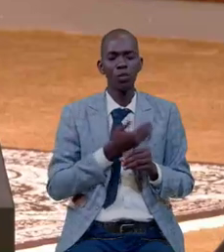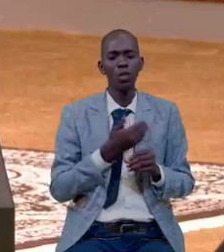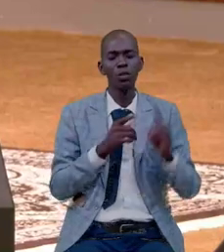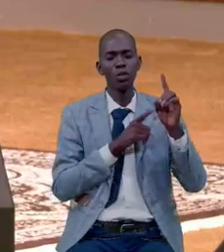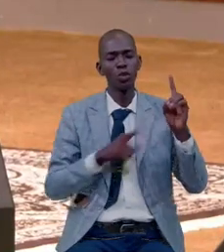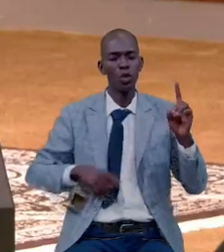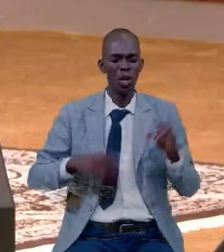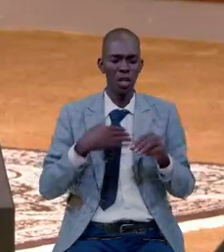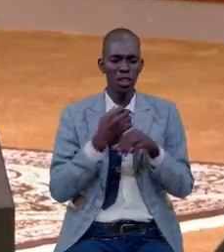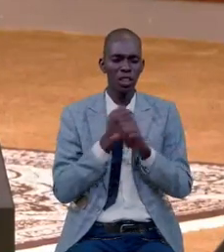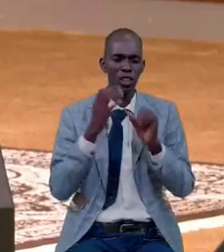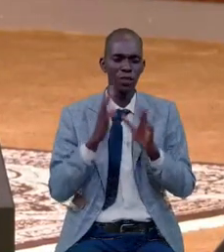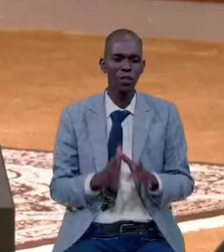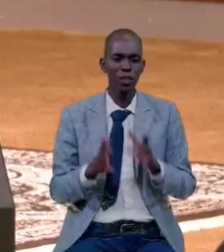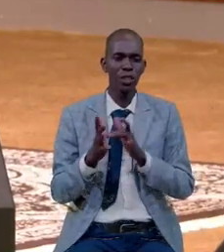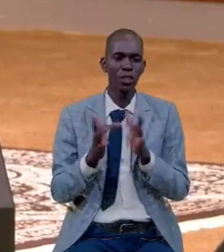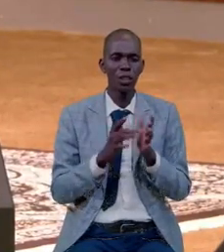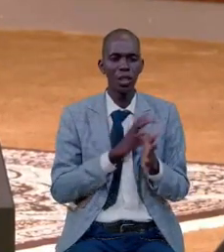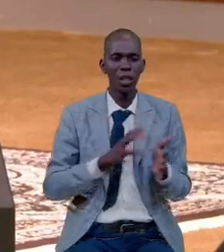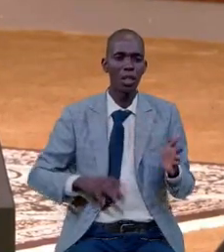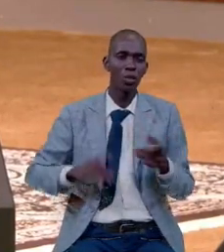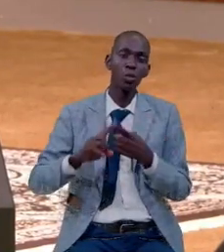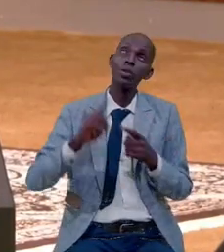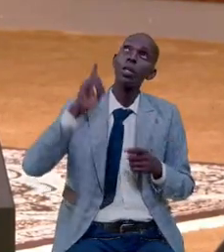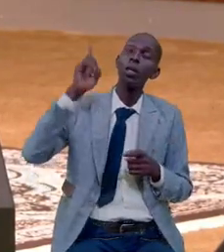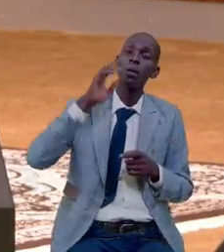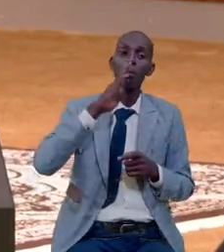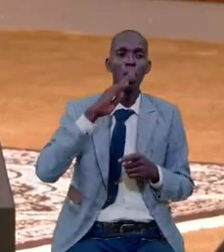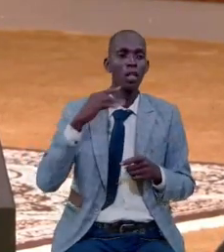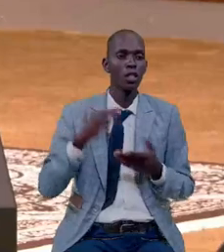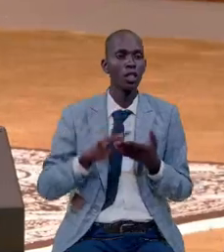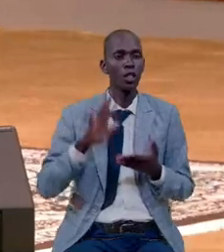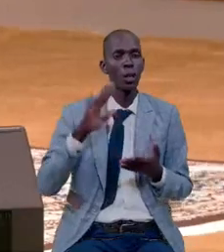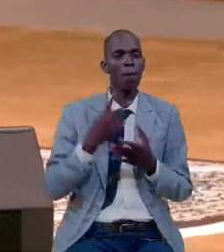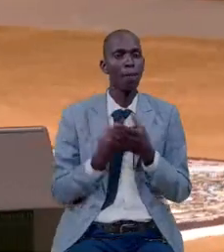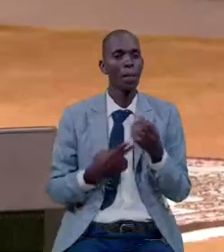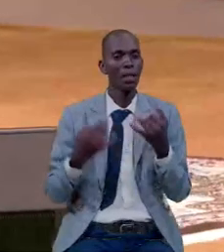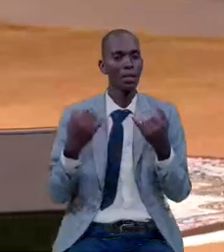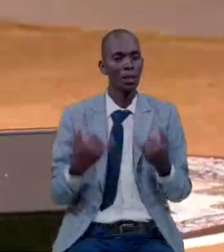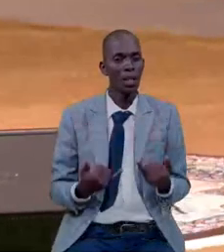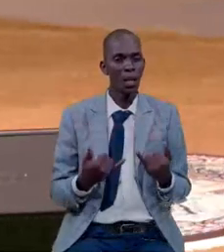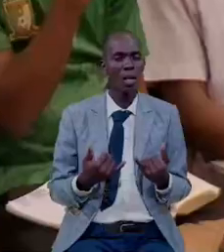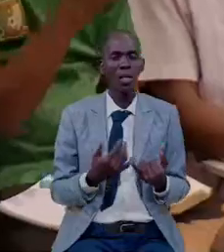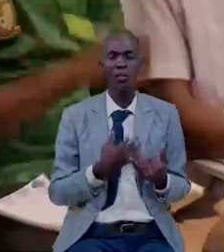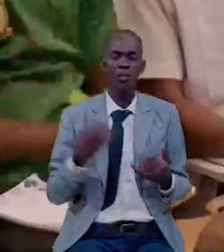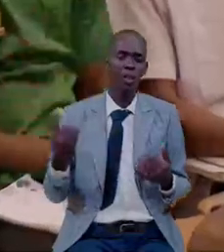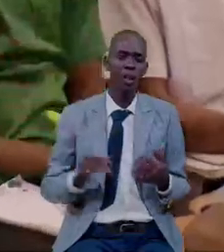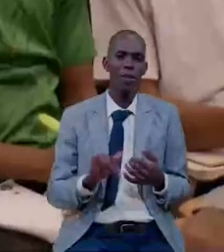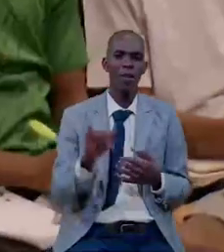Jésus-Christ. À lui soit la gloire maintenant et pour l'éternité.